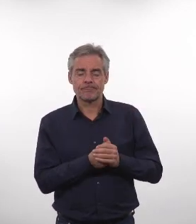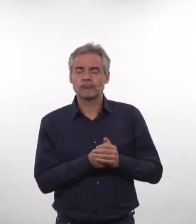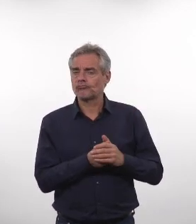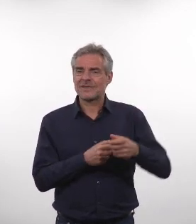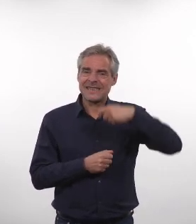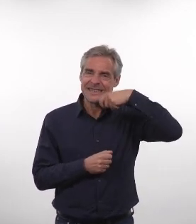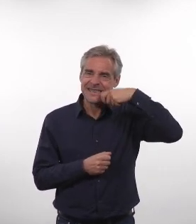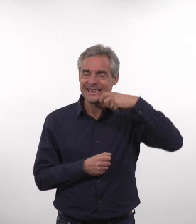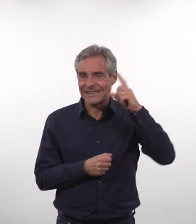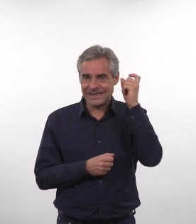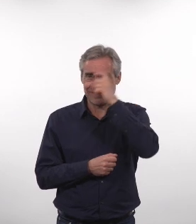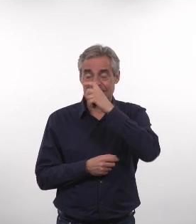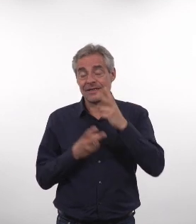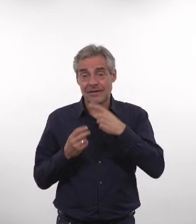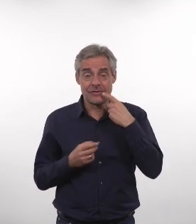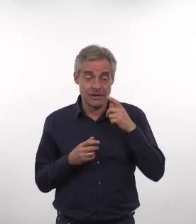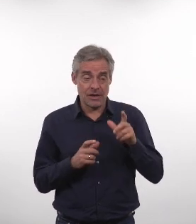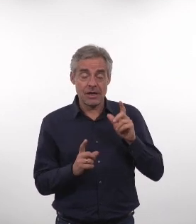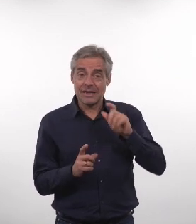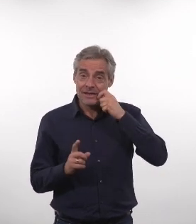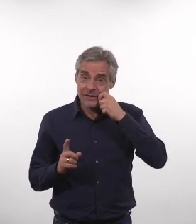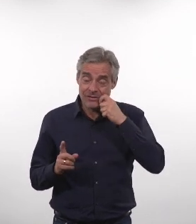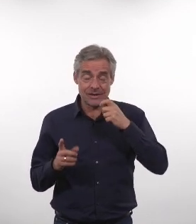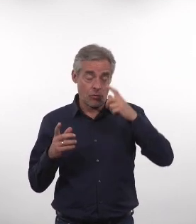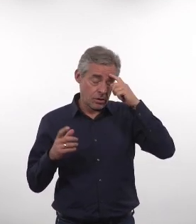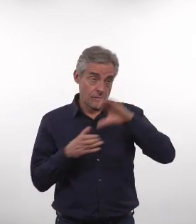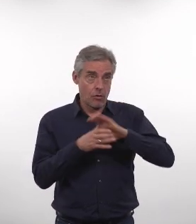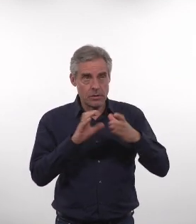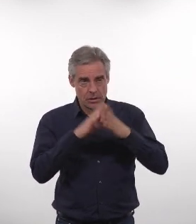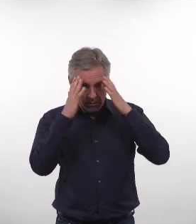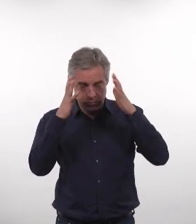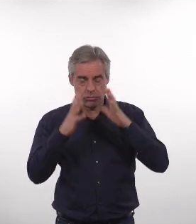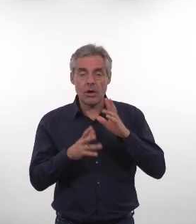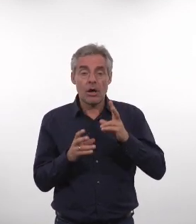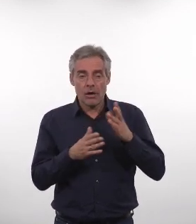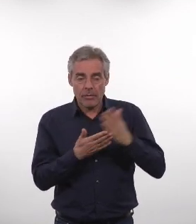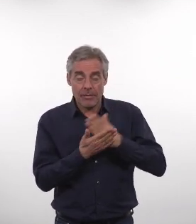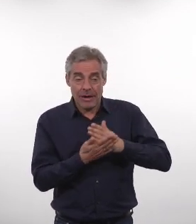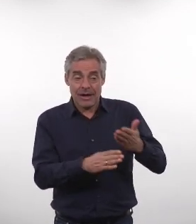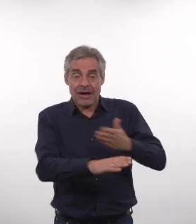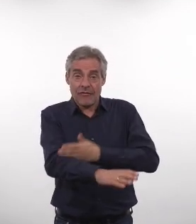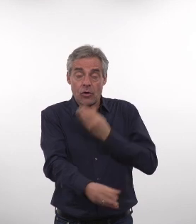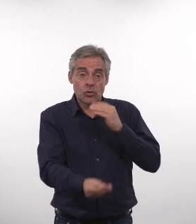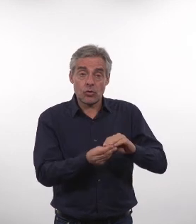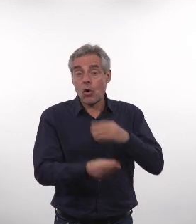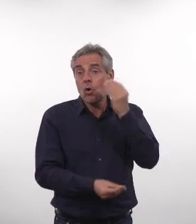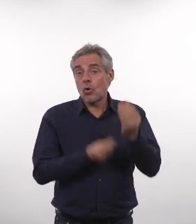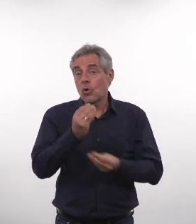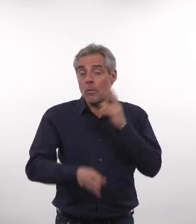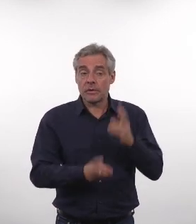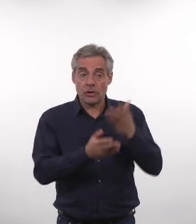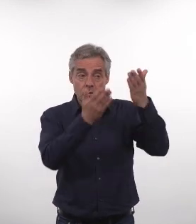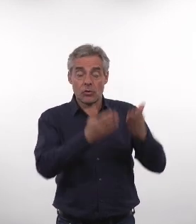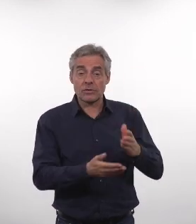à se brosser les dents. Donc, a priori, la consultation chez le dentiste, ça va être compliqué. Donc, on le travaille à l'avance. Mais ça peut être aussi parce que on sait que